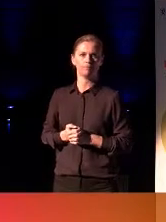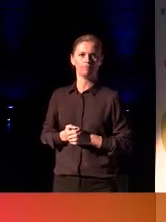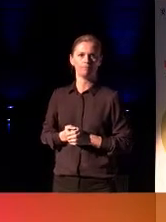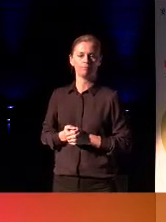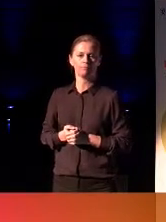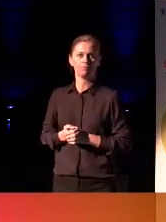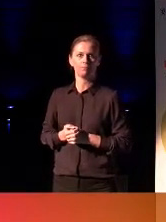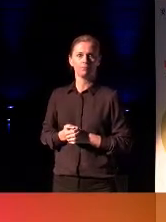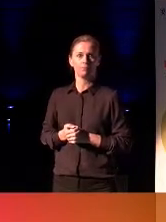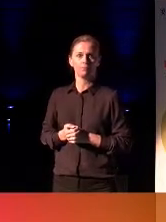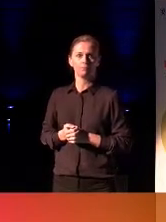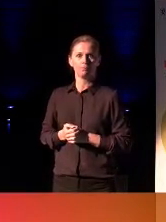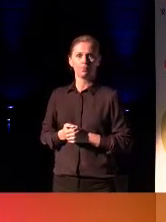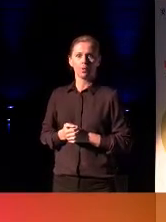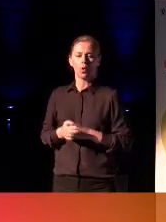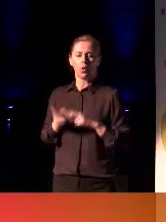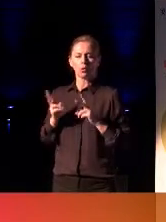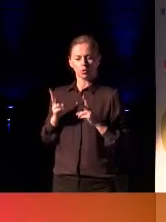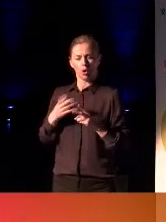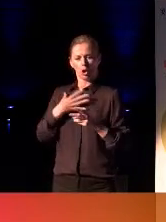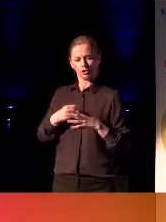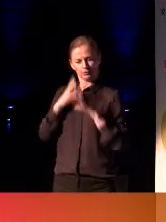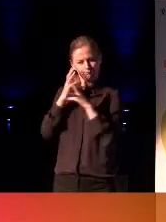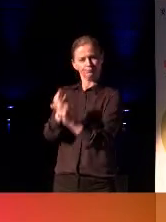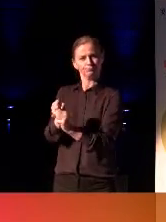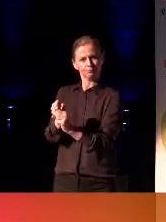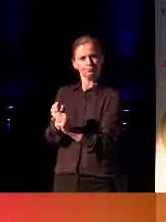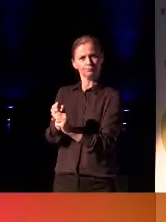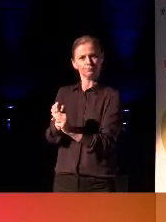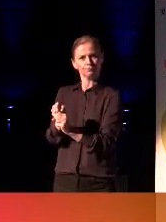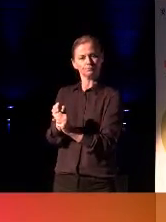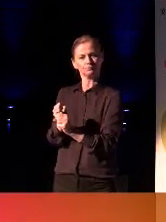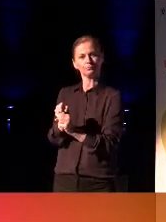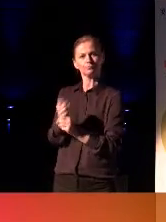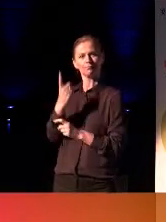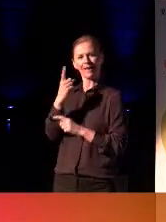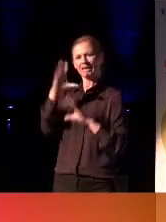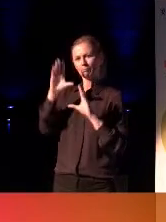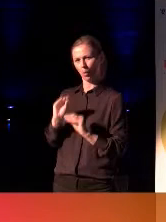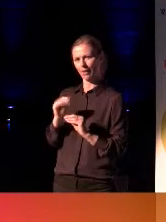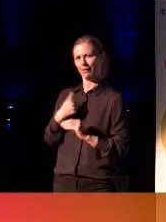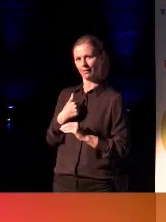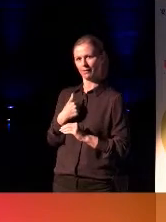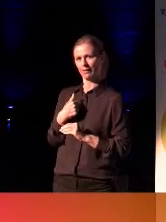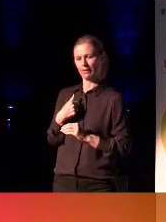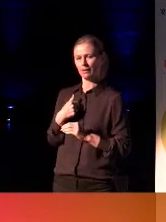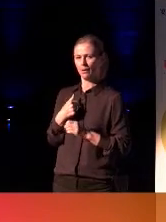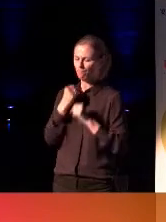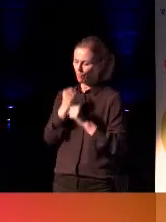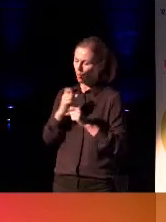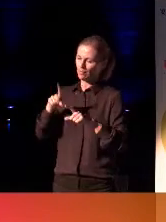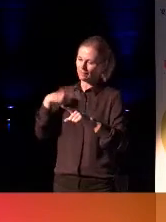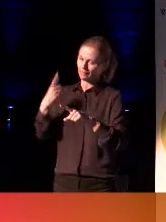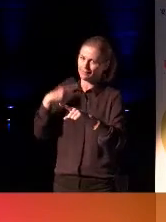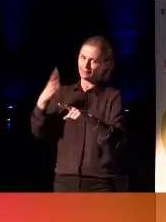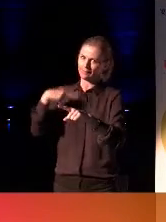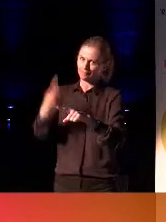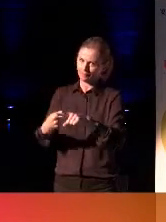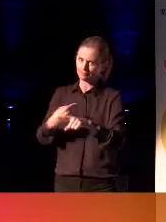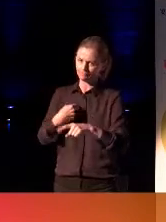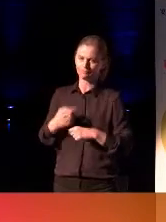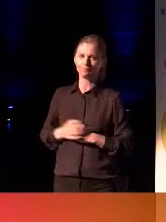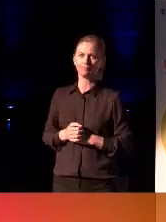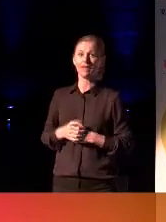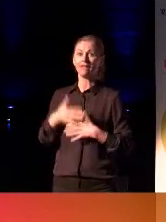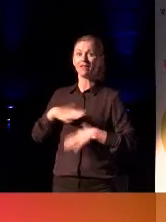Og så må jeg ta og dvele litt ved det et poeng som ikke kan sies ofte nok.